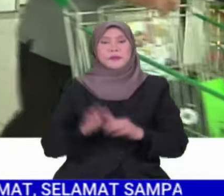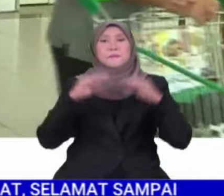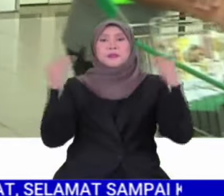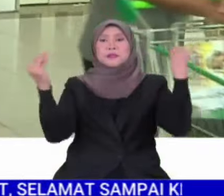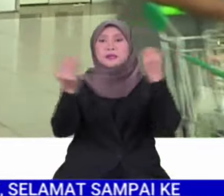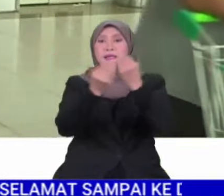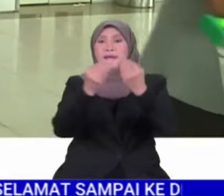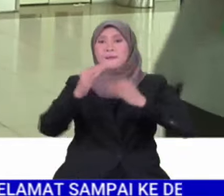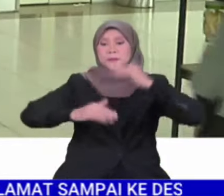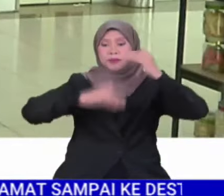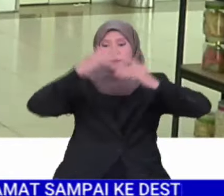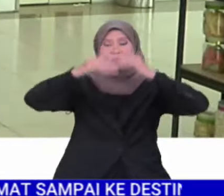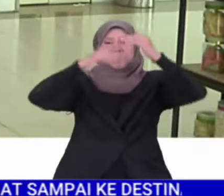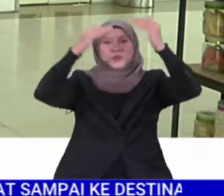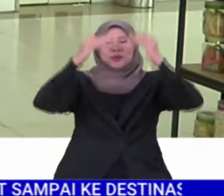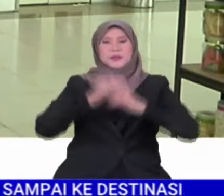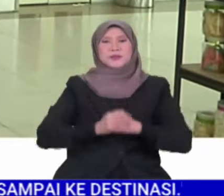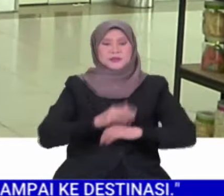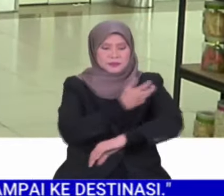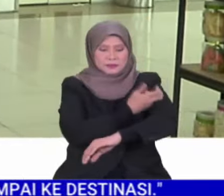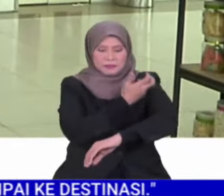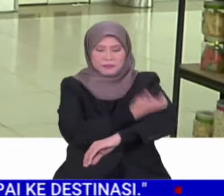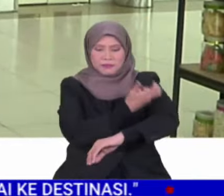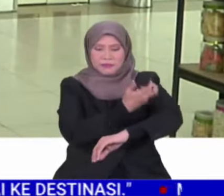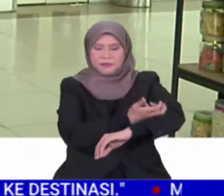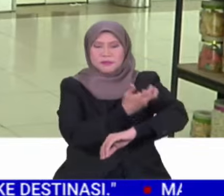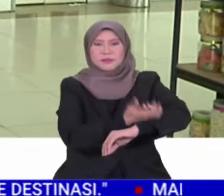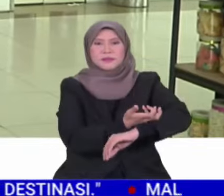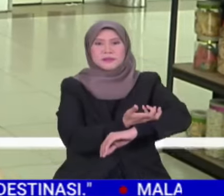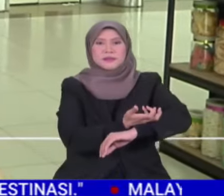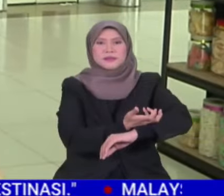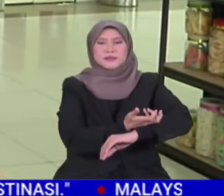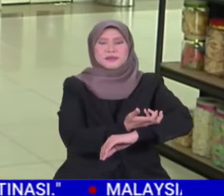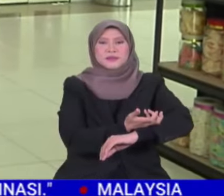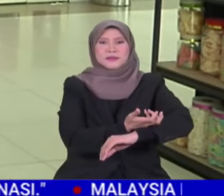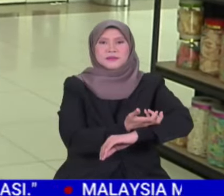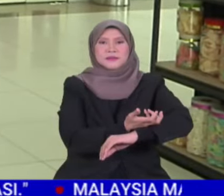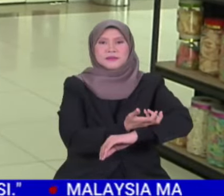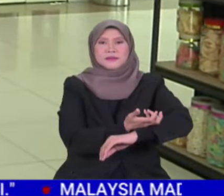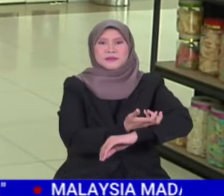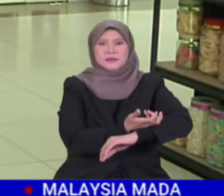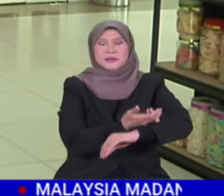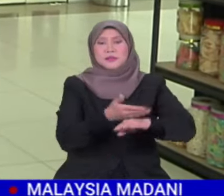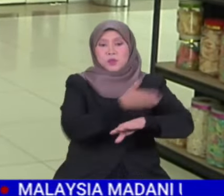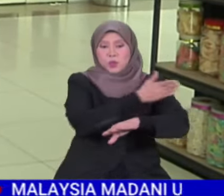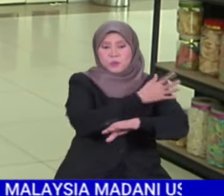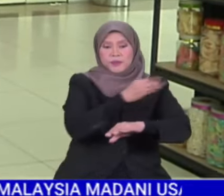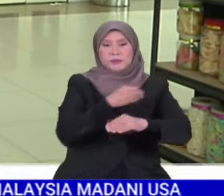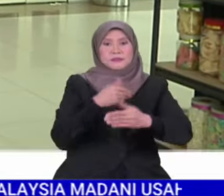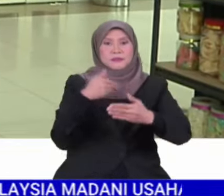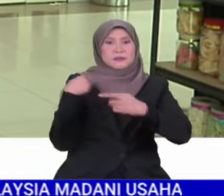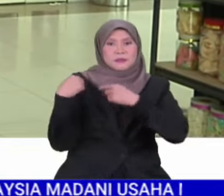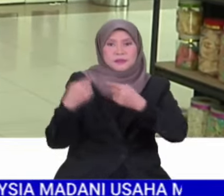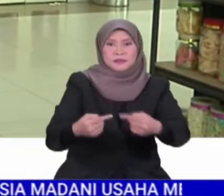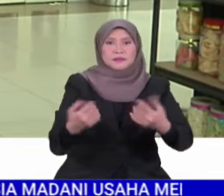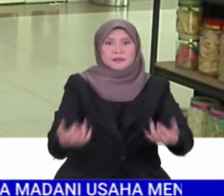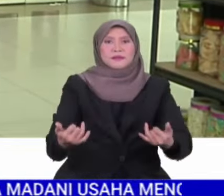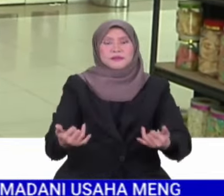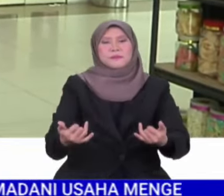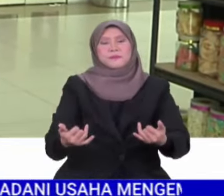maknanya kita, generasi kita daripada sebelum tu dan sekarang ni, maksudnya